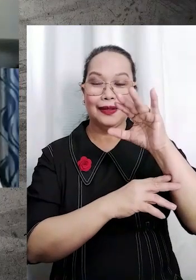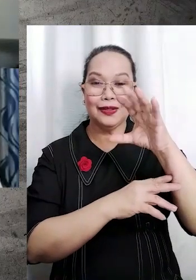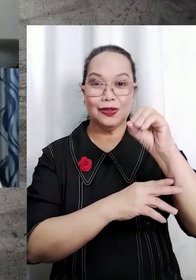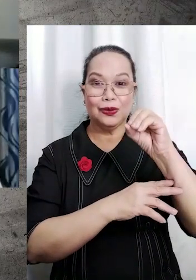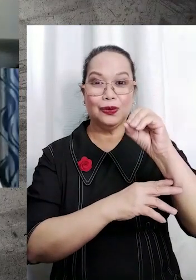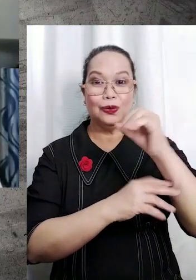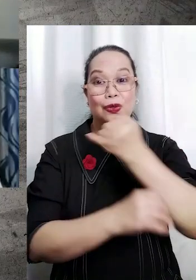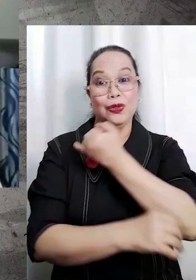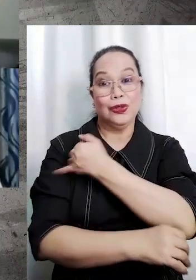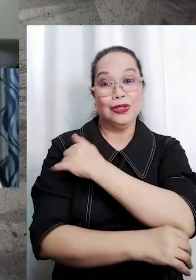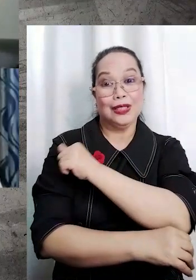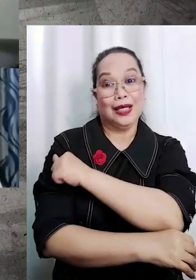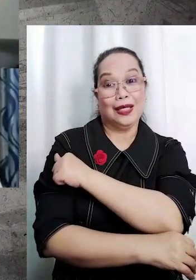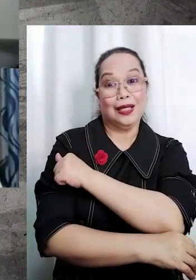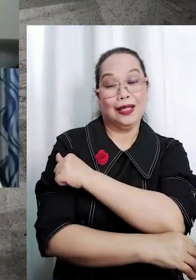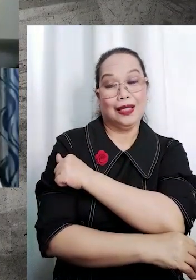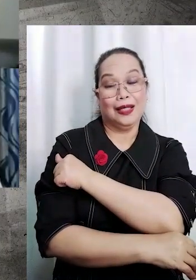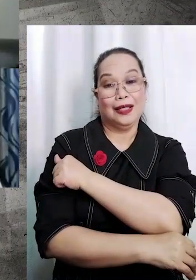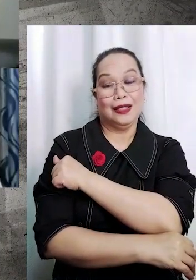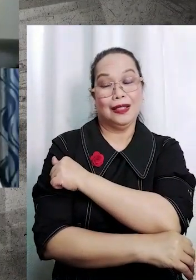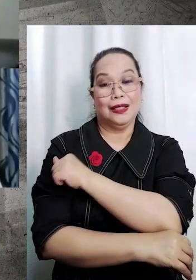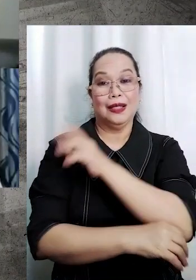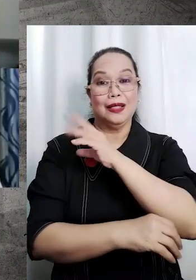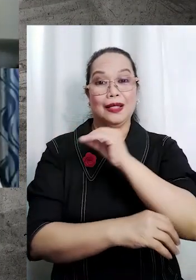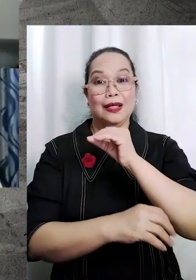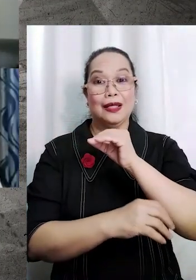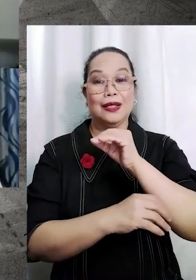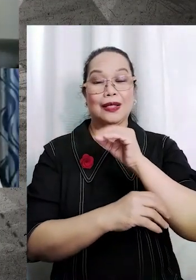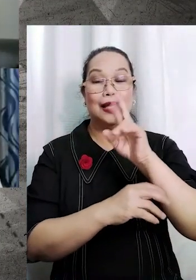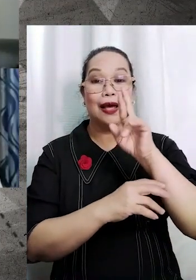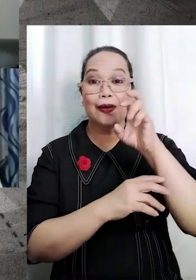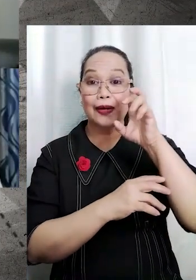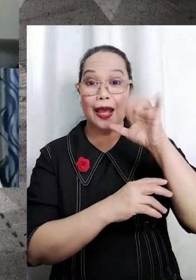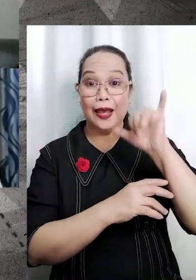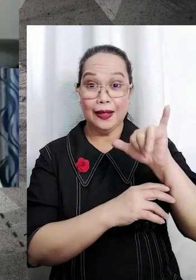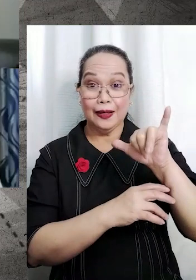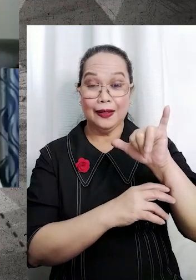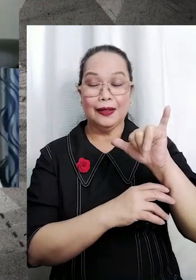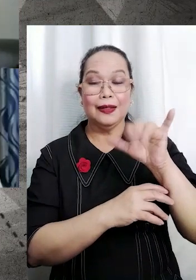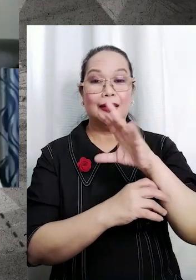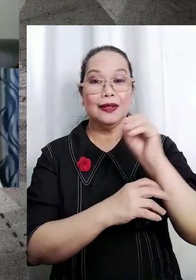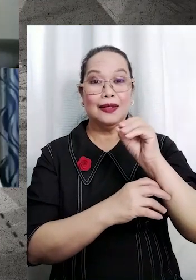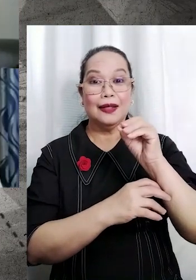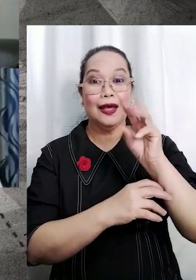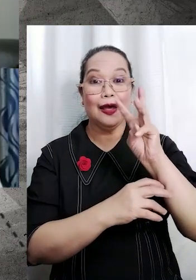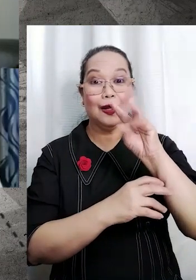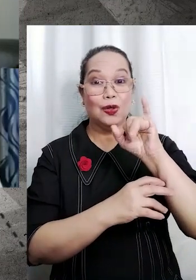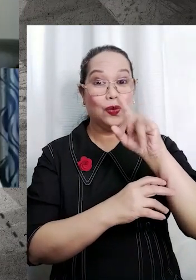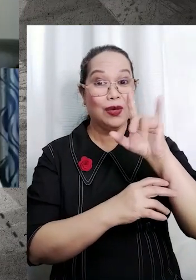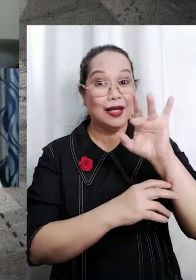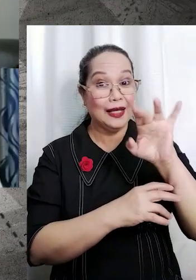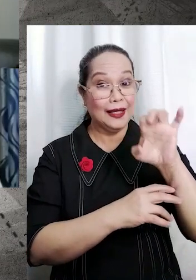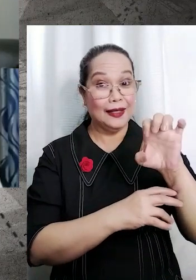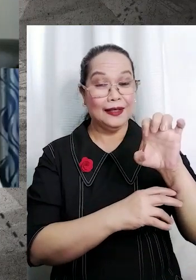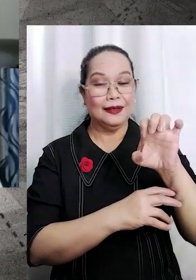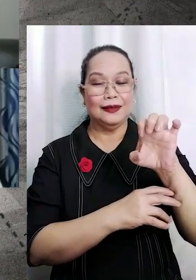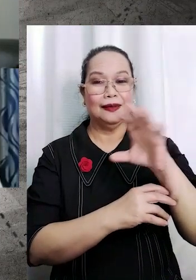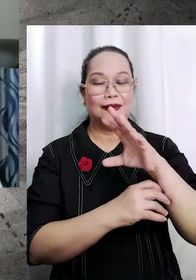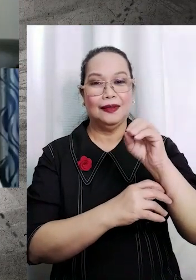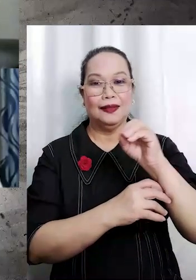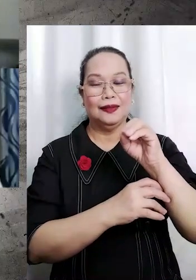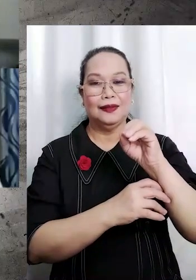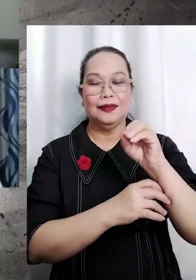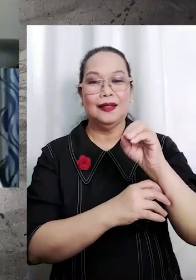at ang kapatid Julius Andrada, ang kapatid na Ray Gungon, ang kapatid na Willie